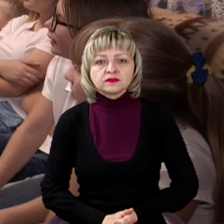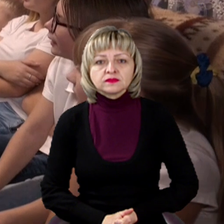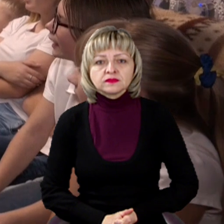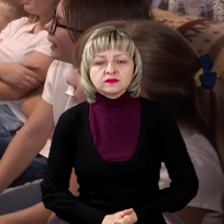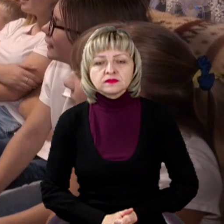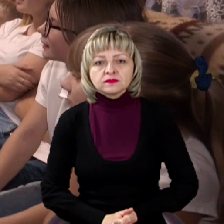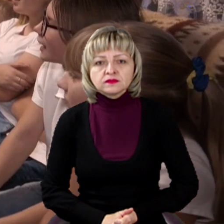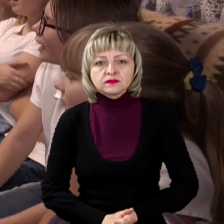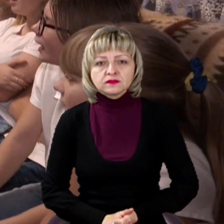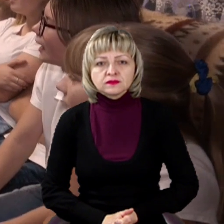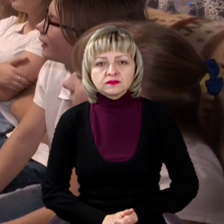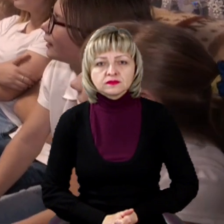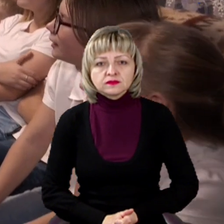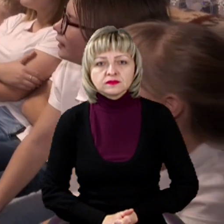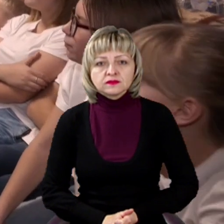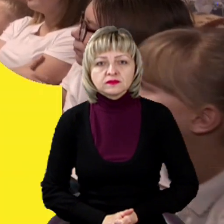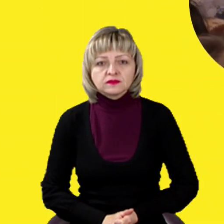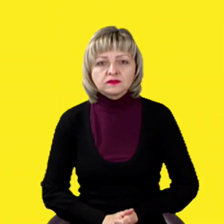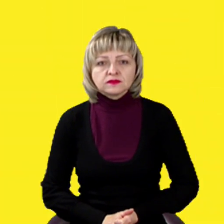новини, Луцьк.